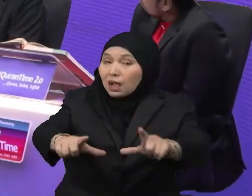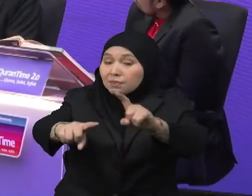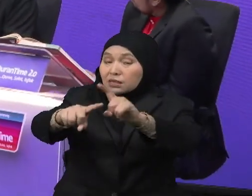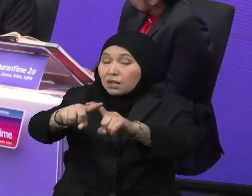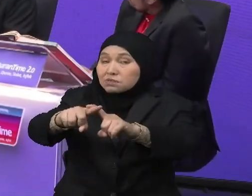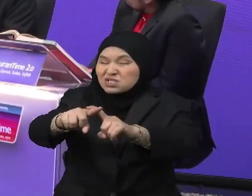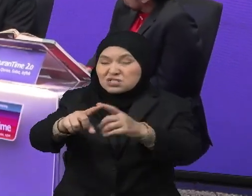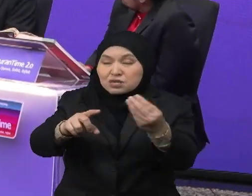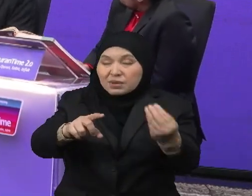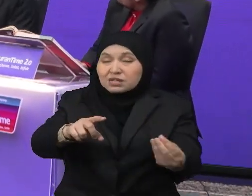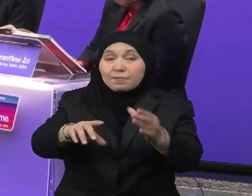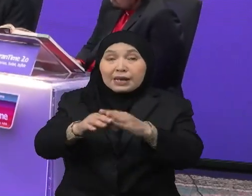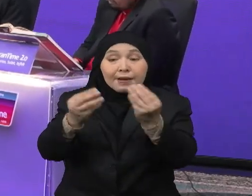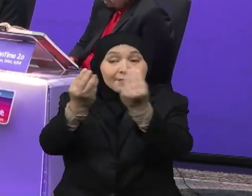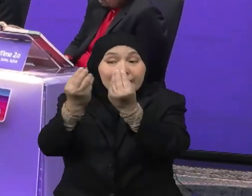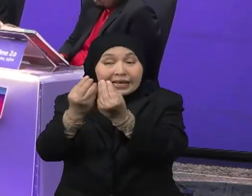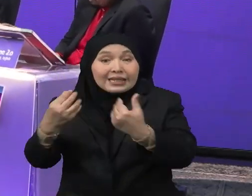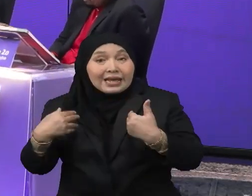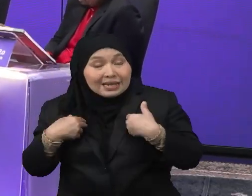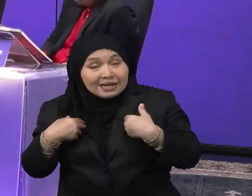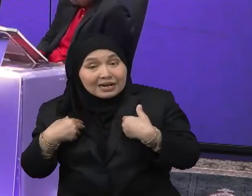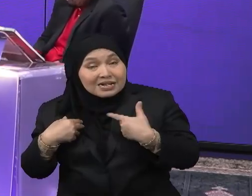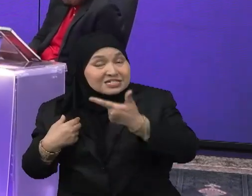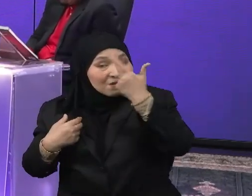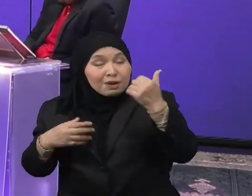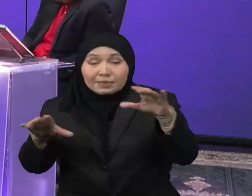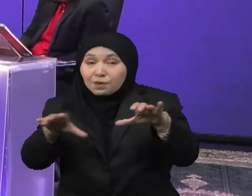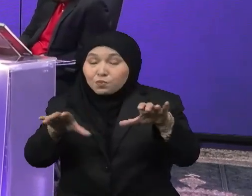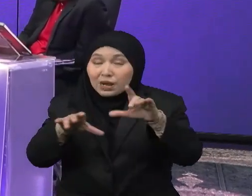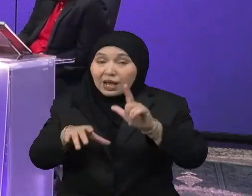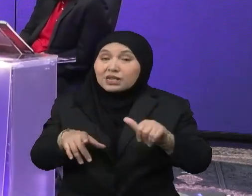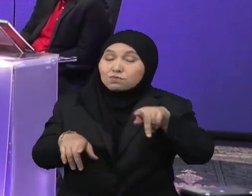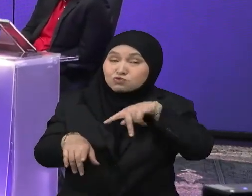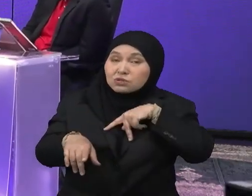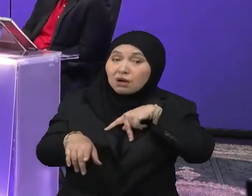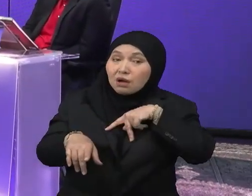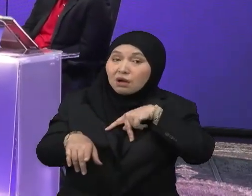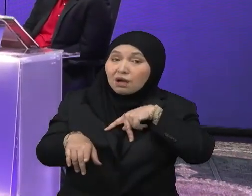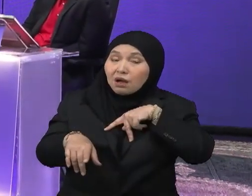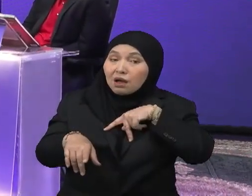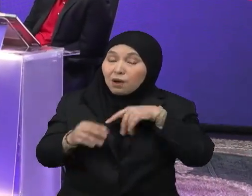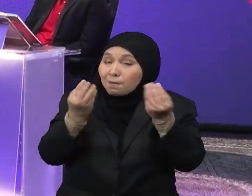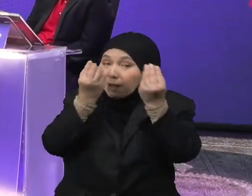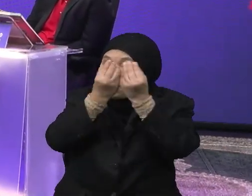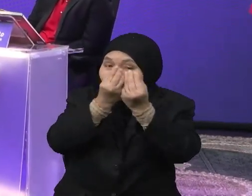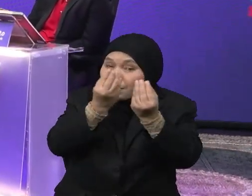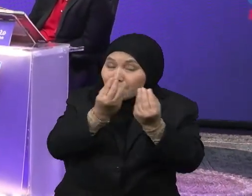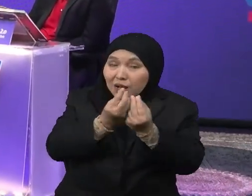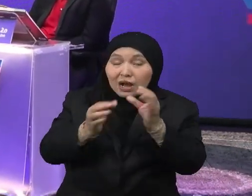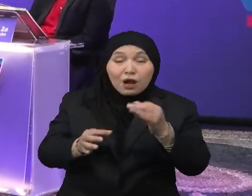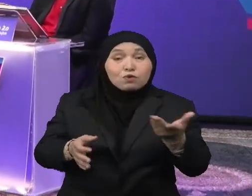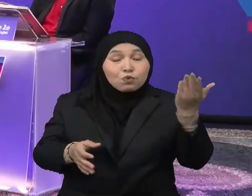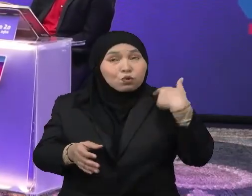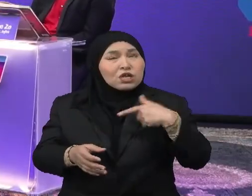sedikit kepada bilangan yang mereka hadir sebagai dibuatlah dia punya itu kiraan dia lah kalau dulu